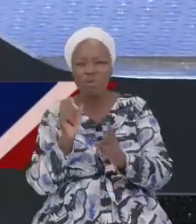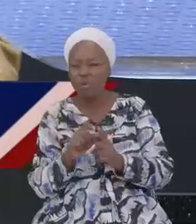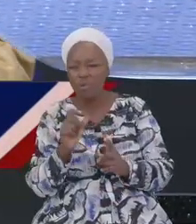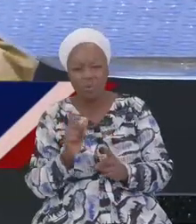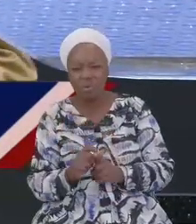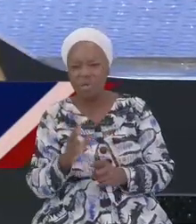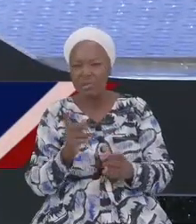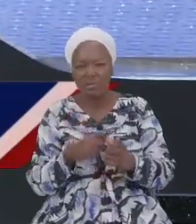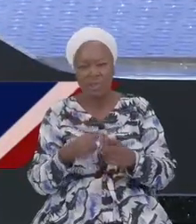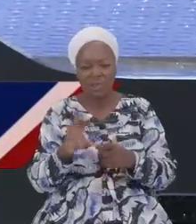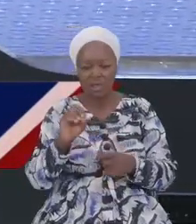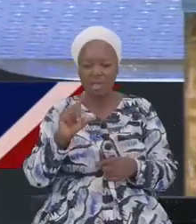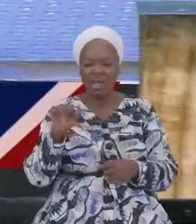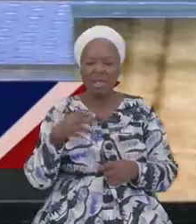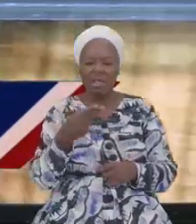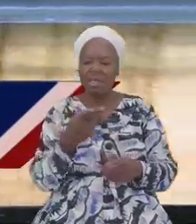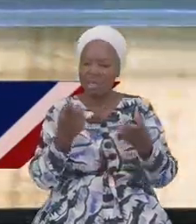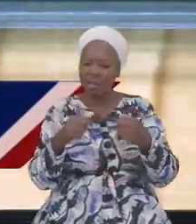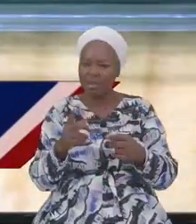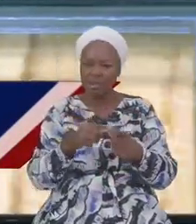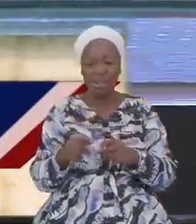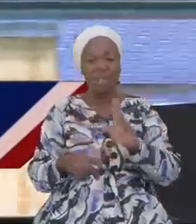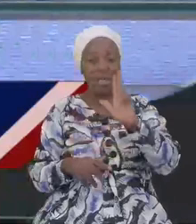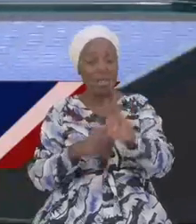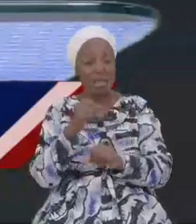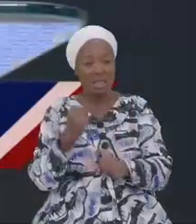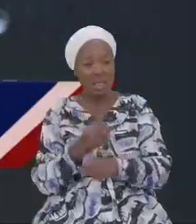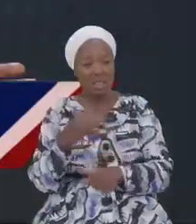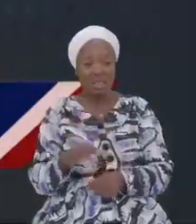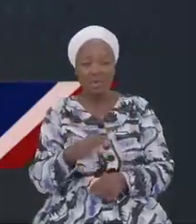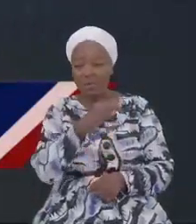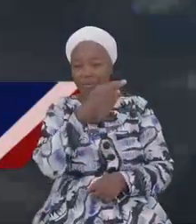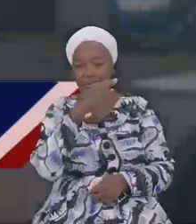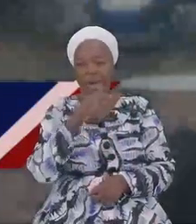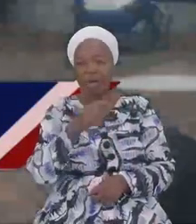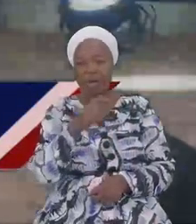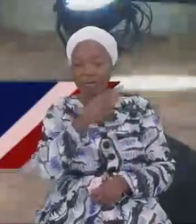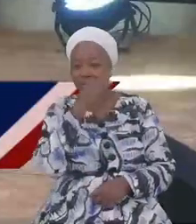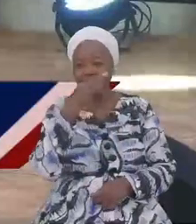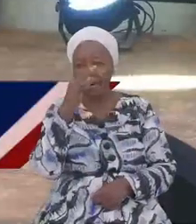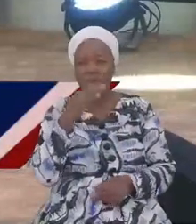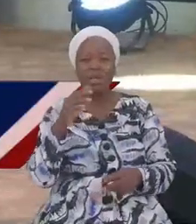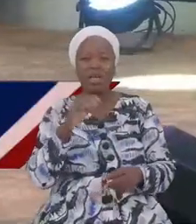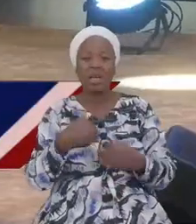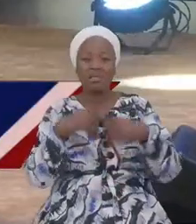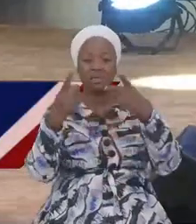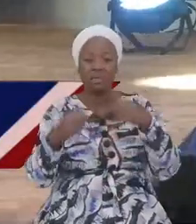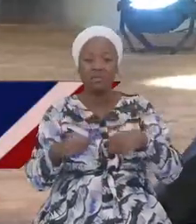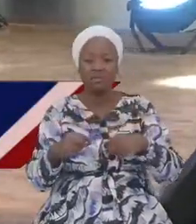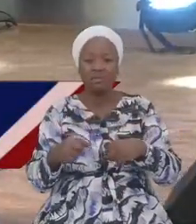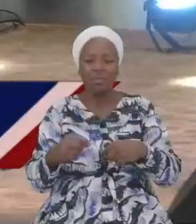Élie est venu pour dire, « Il y a 3 années de famine qui sont venues et passées. » Mais dans la première